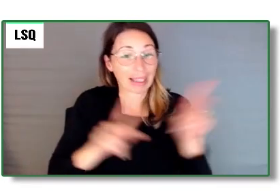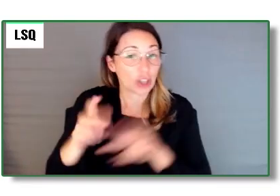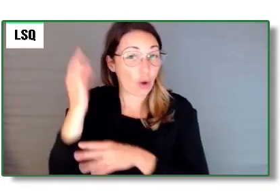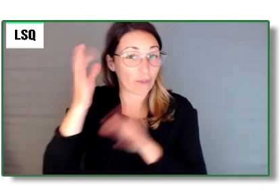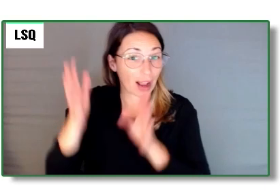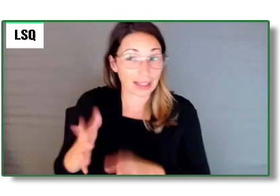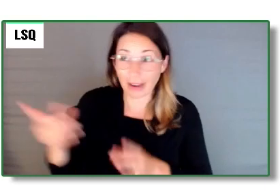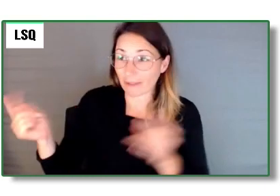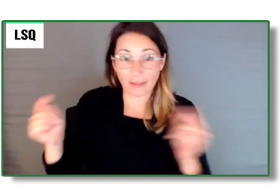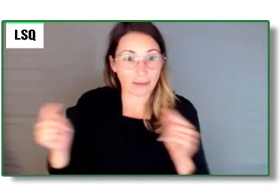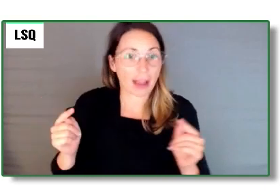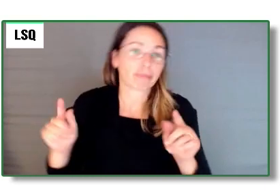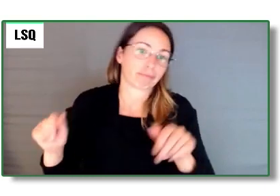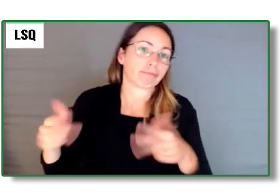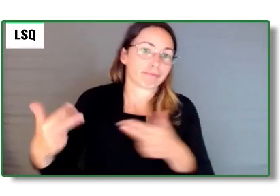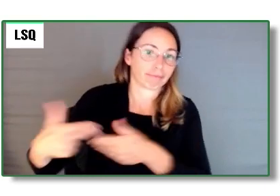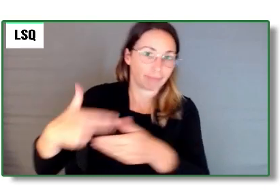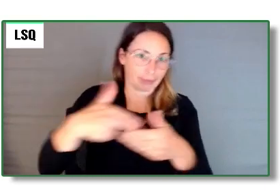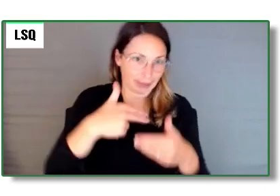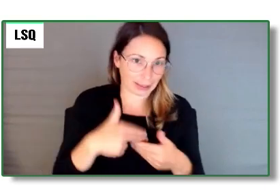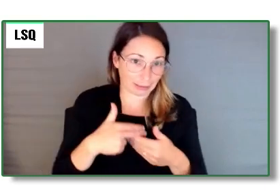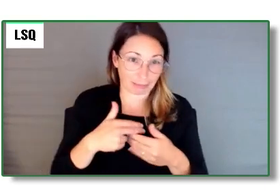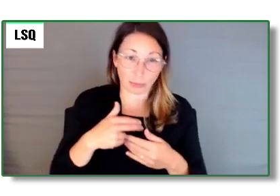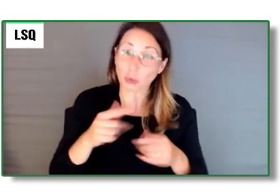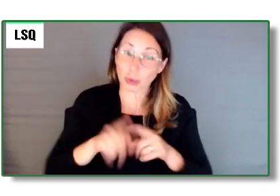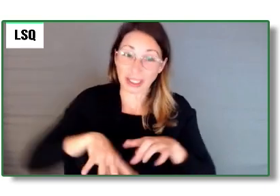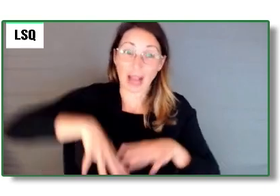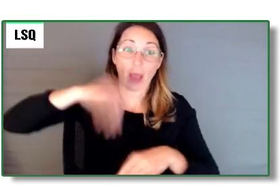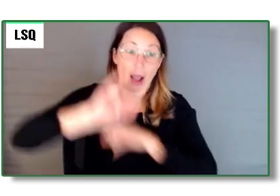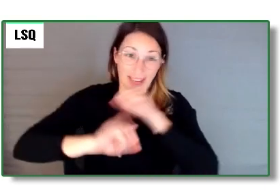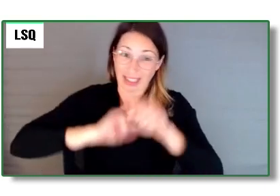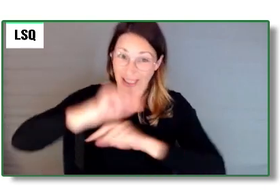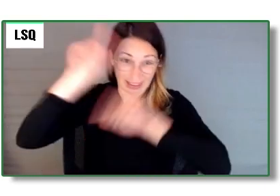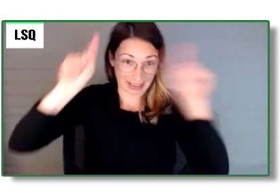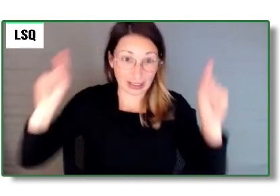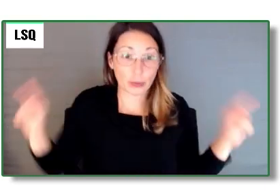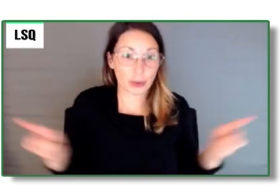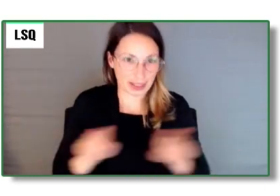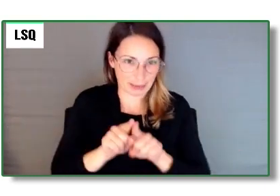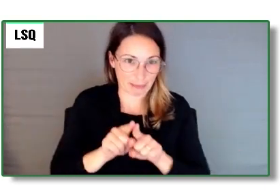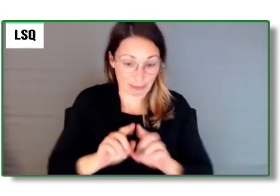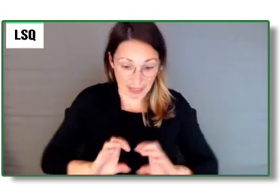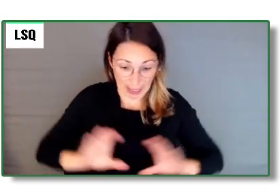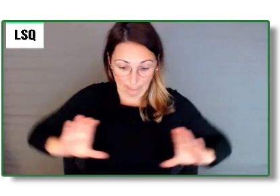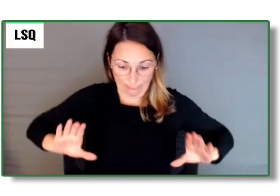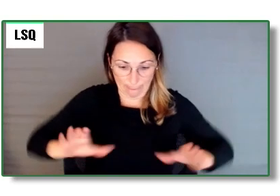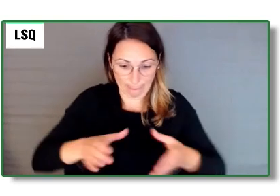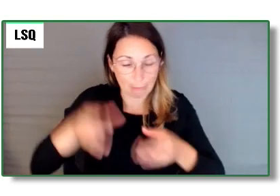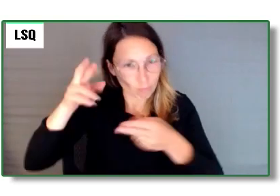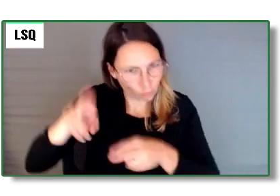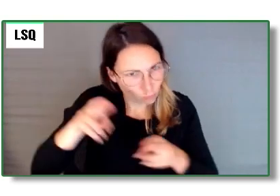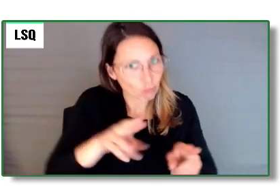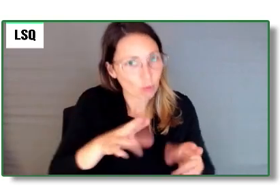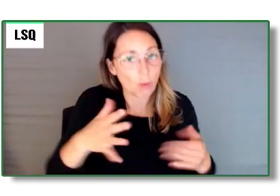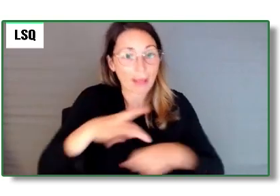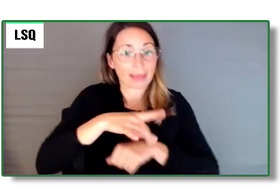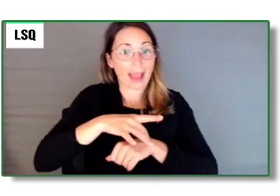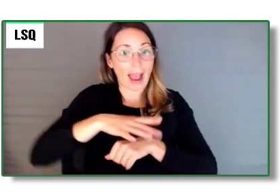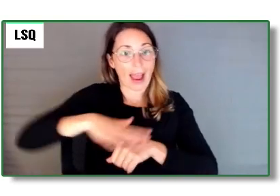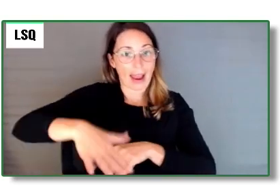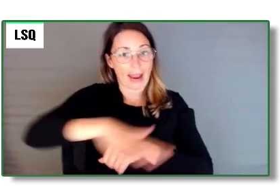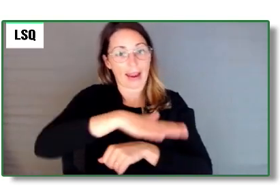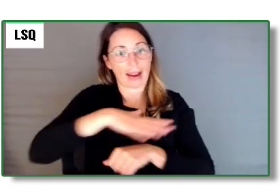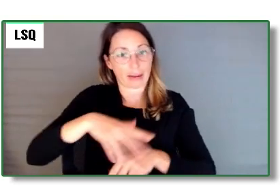L'équipe reconnaît que la terre sur laquelle nous nous trouvons est le territoire sacré de nombreuses